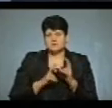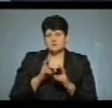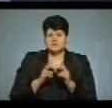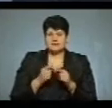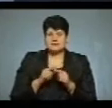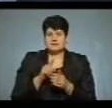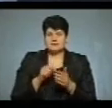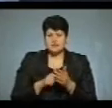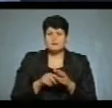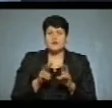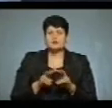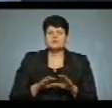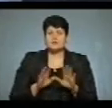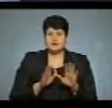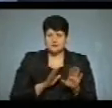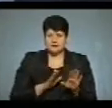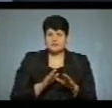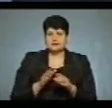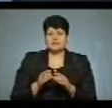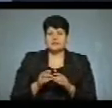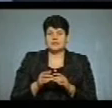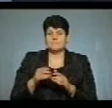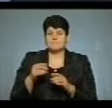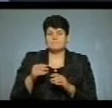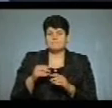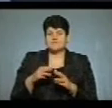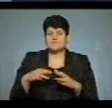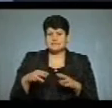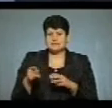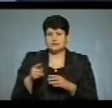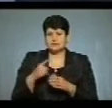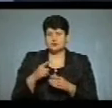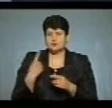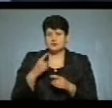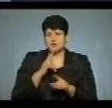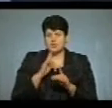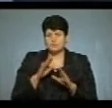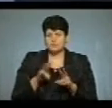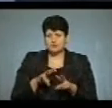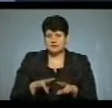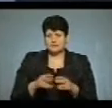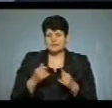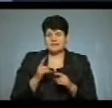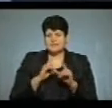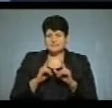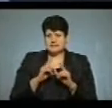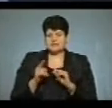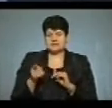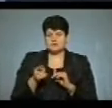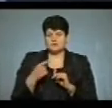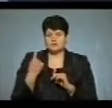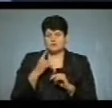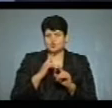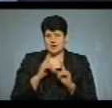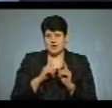Це питання ми розглядали на президії Тернопільської обласної ради, і ми його будемо розглядати на черговій сесії Тернопільської